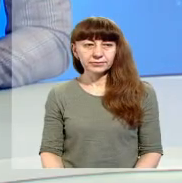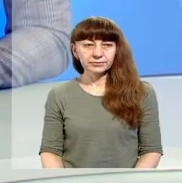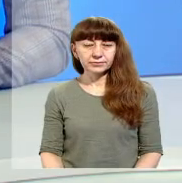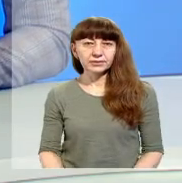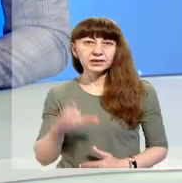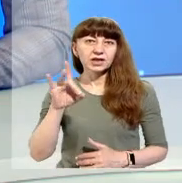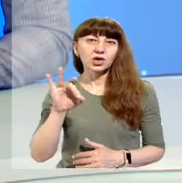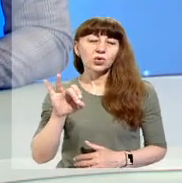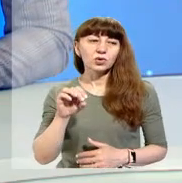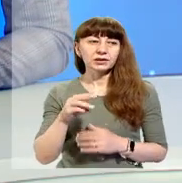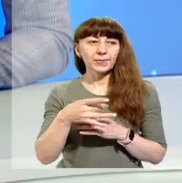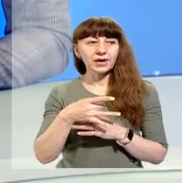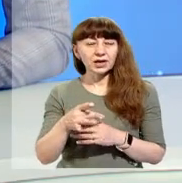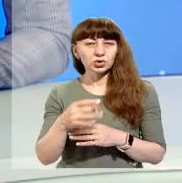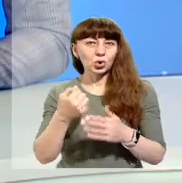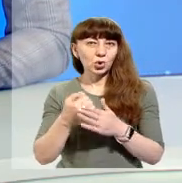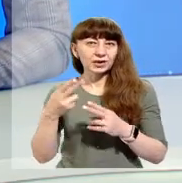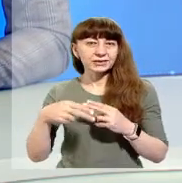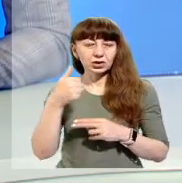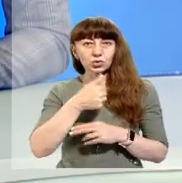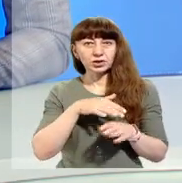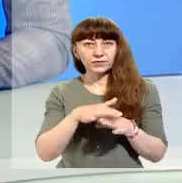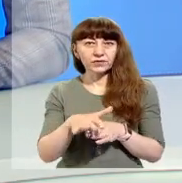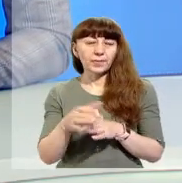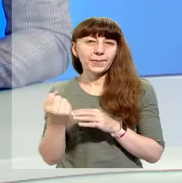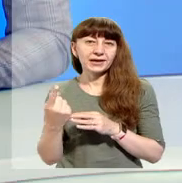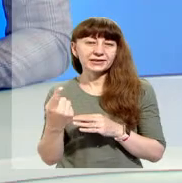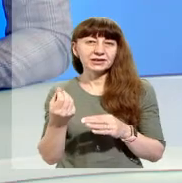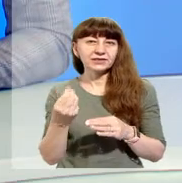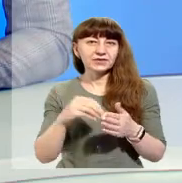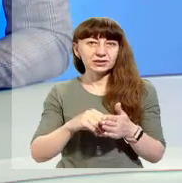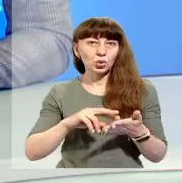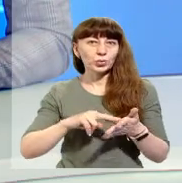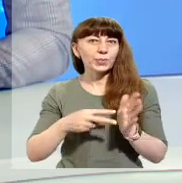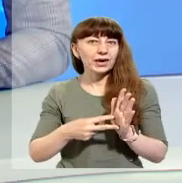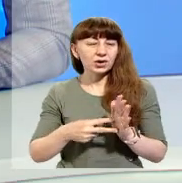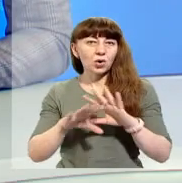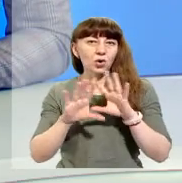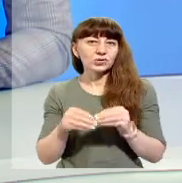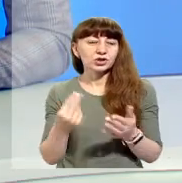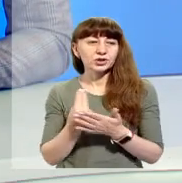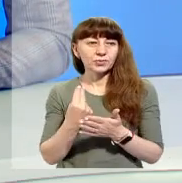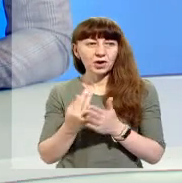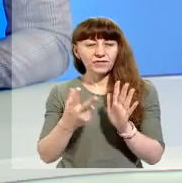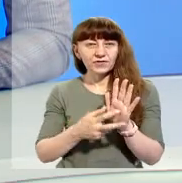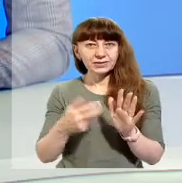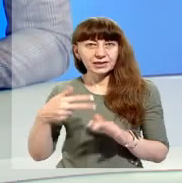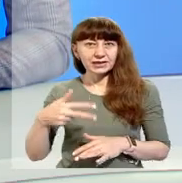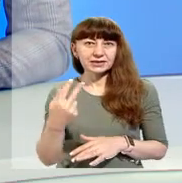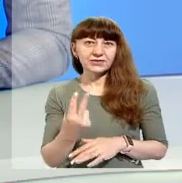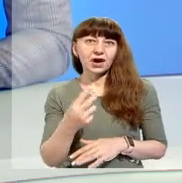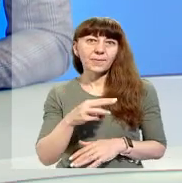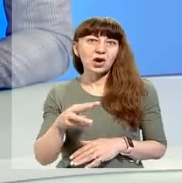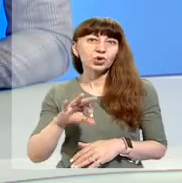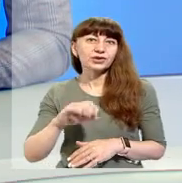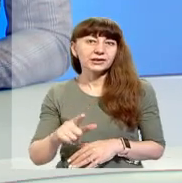Сарыкөл ауданында жыл соңына дейін 11 инвестициялық жоба жүзеге асырылады. Жалпы құны 832 миллион теңге, жаңа 36 жұмыс орны